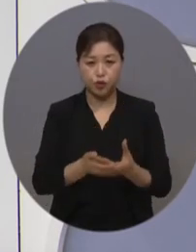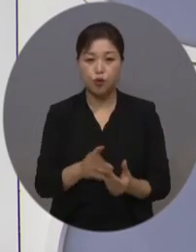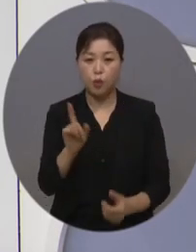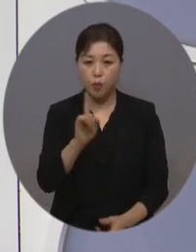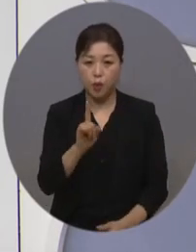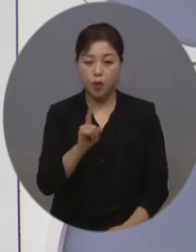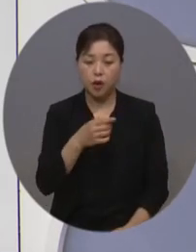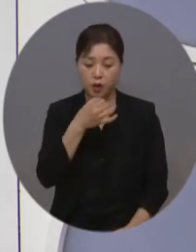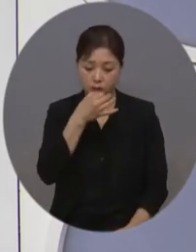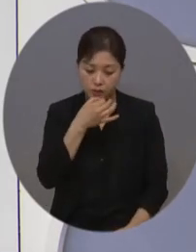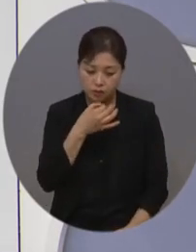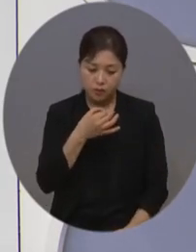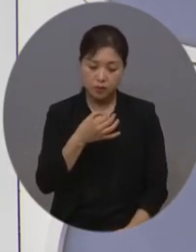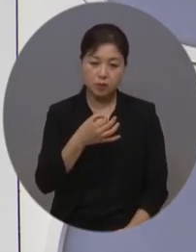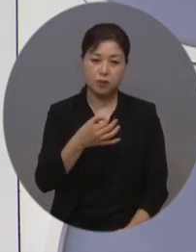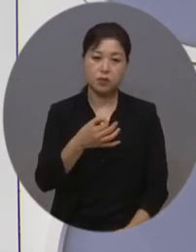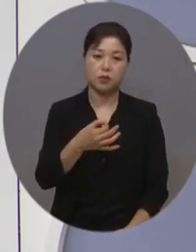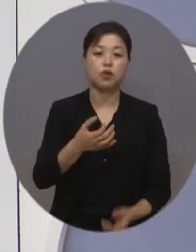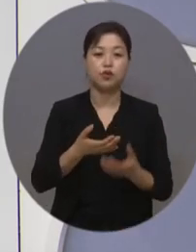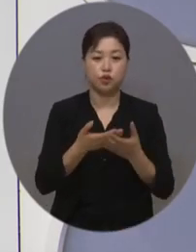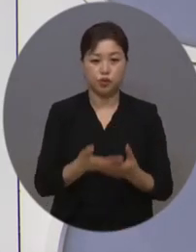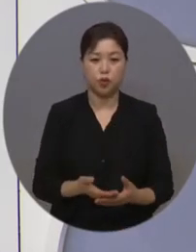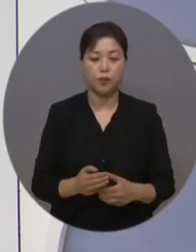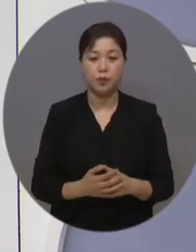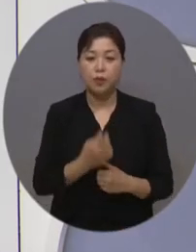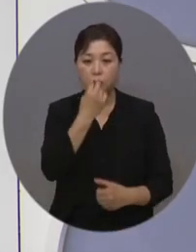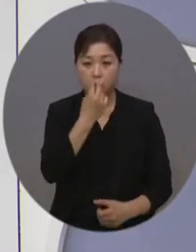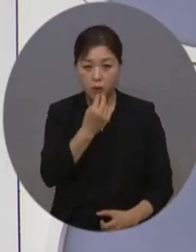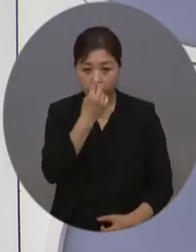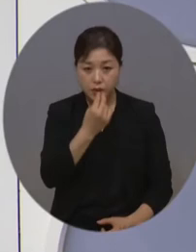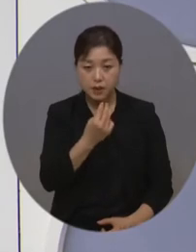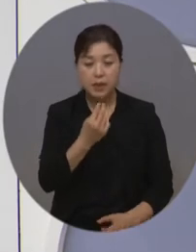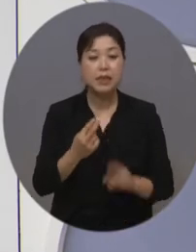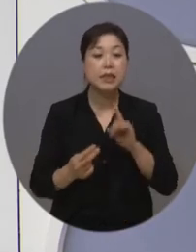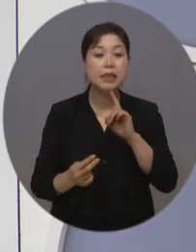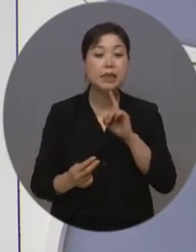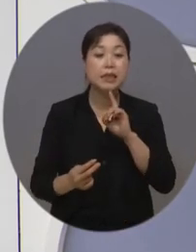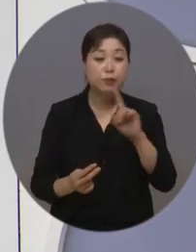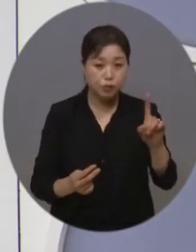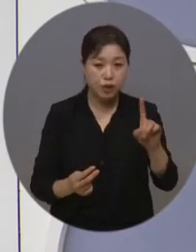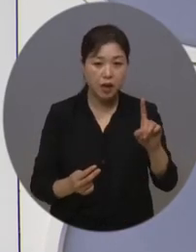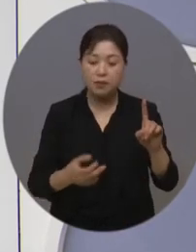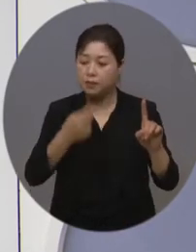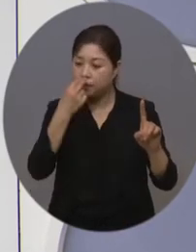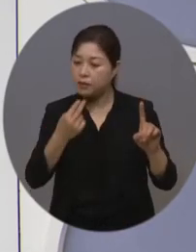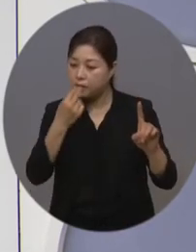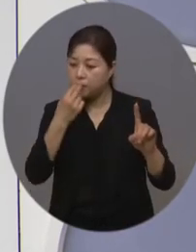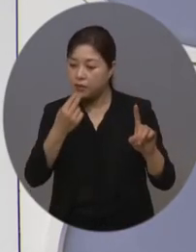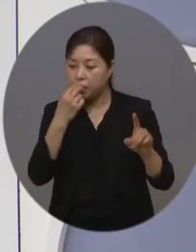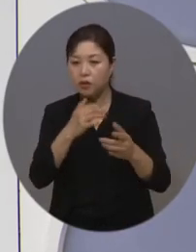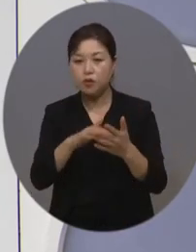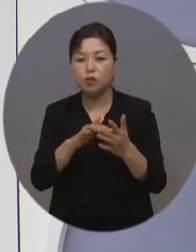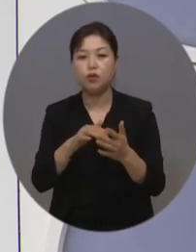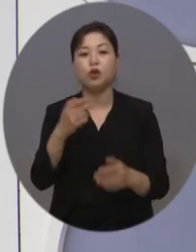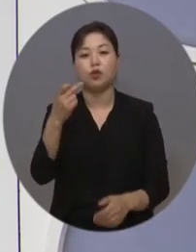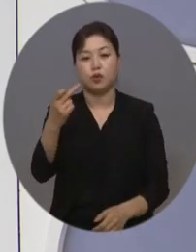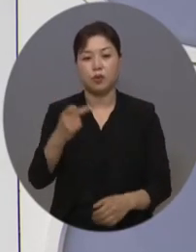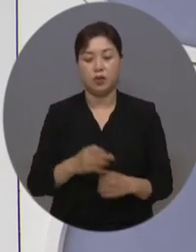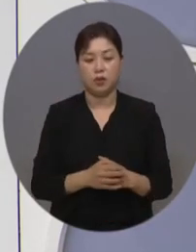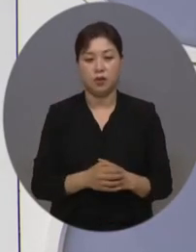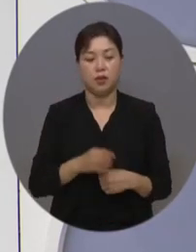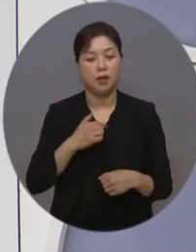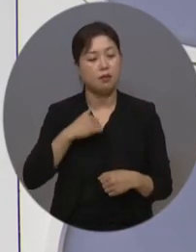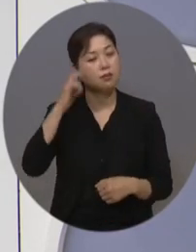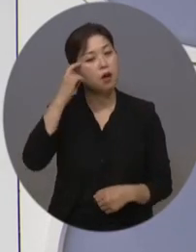호흡이가 중요합니다. 우리 보통 호흡은 1분에 한 12번을 하게 됩니다. 네. 그때는 의식하지 않고 하는